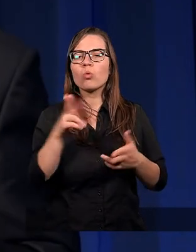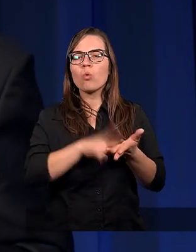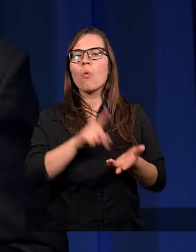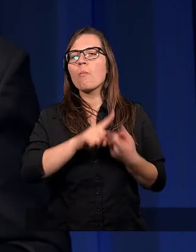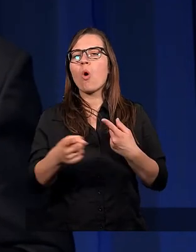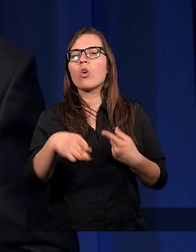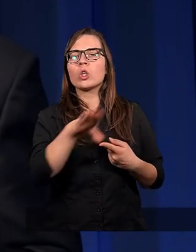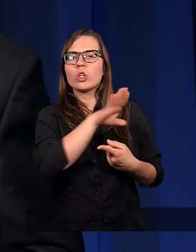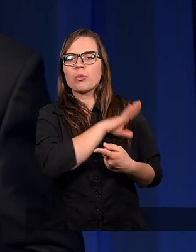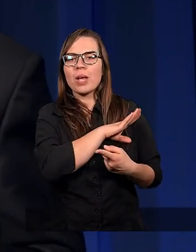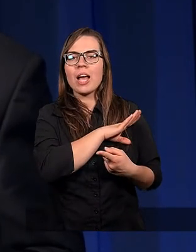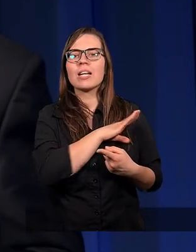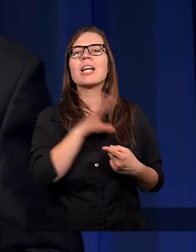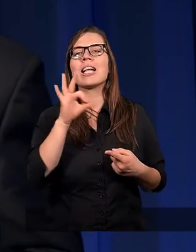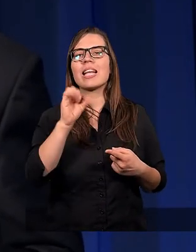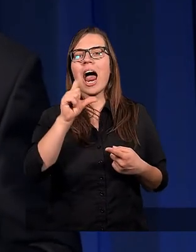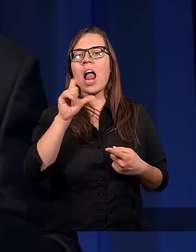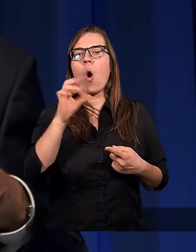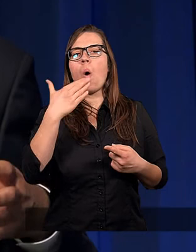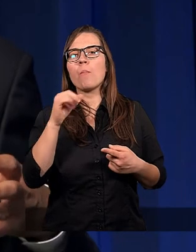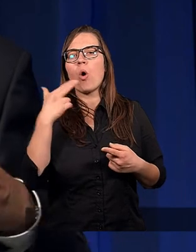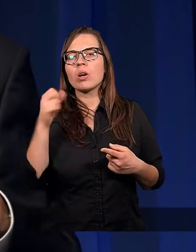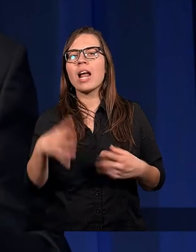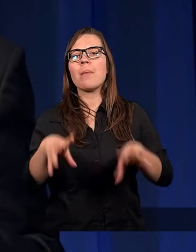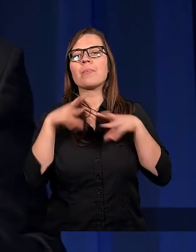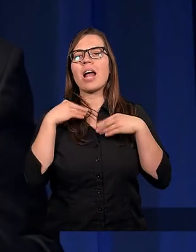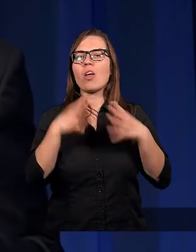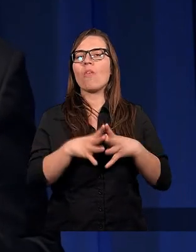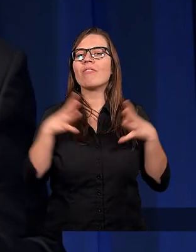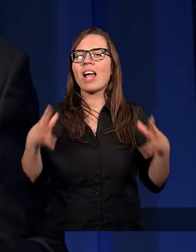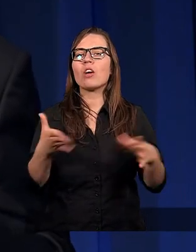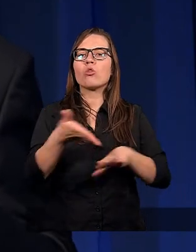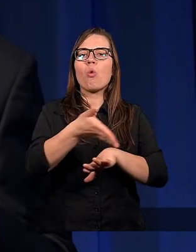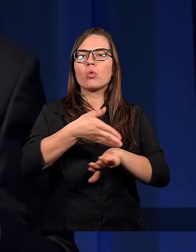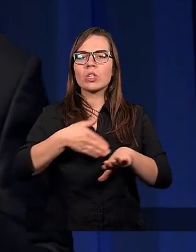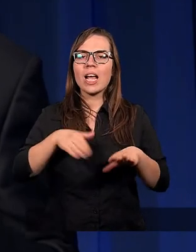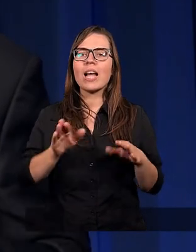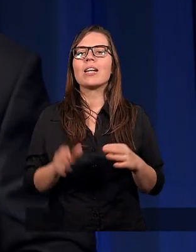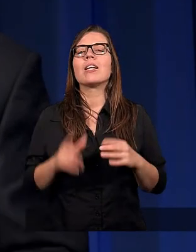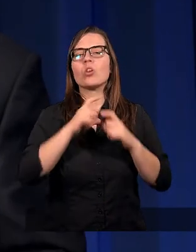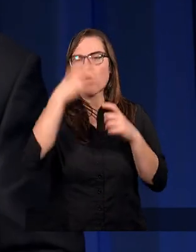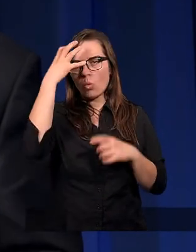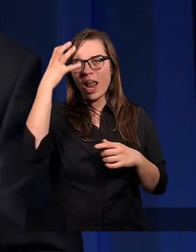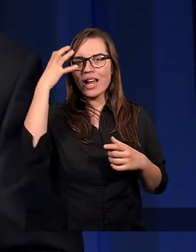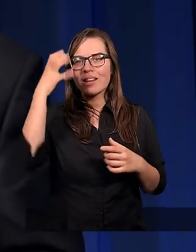śmierci Salomona przejął większą część państwa,